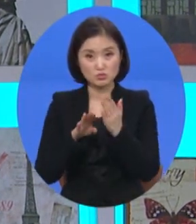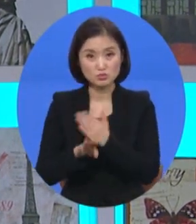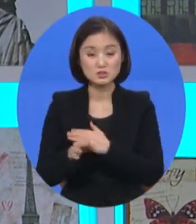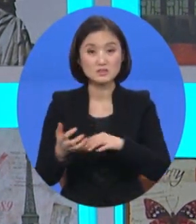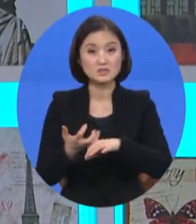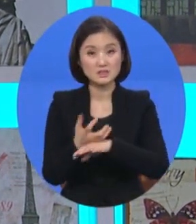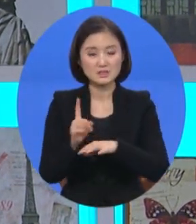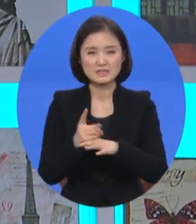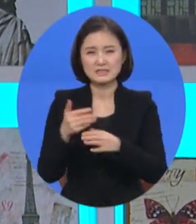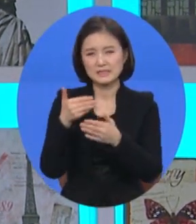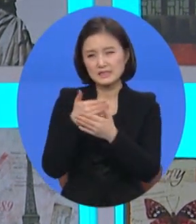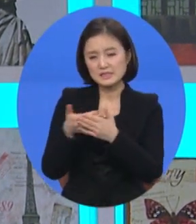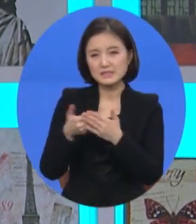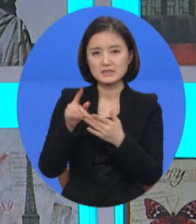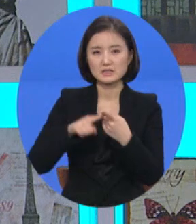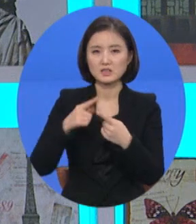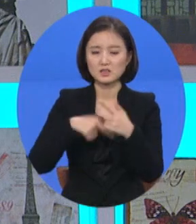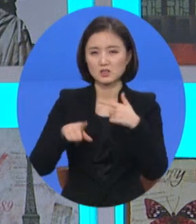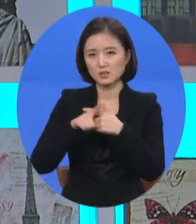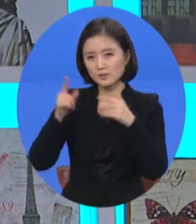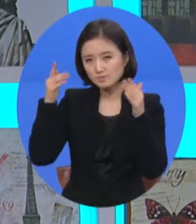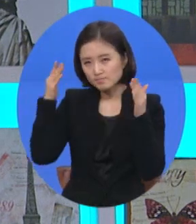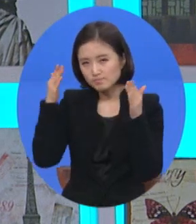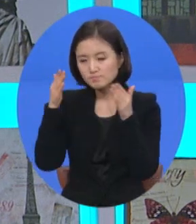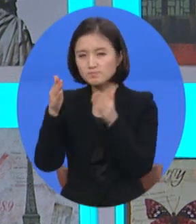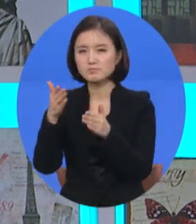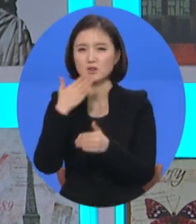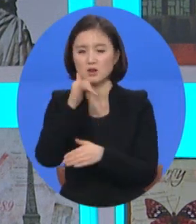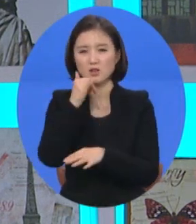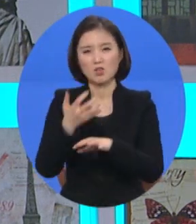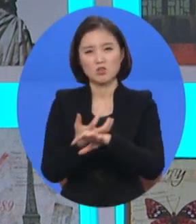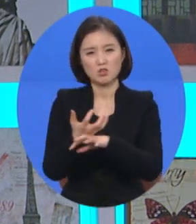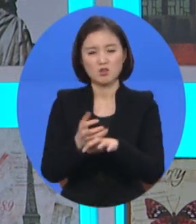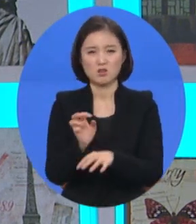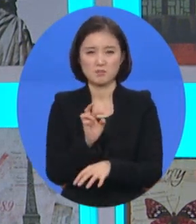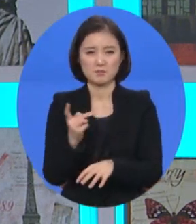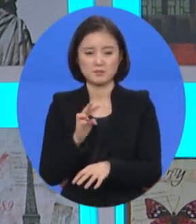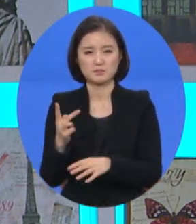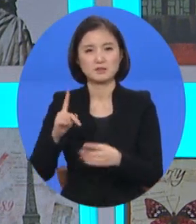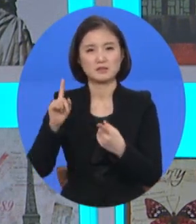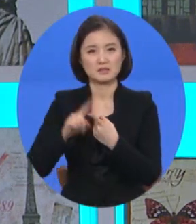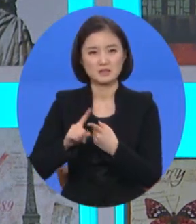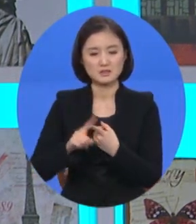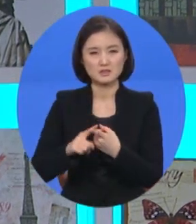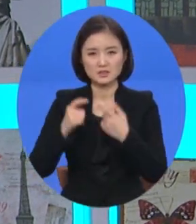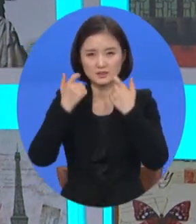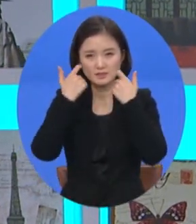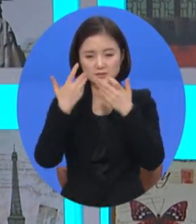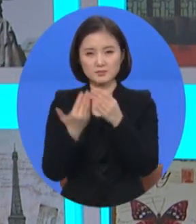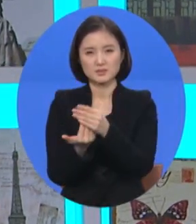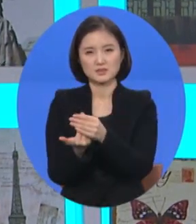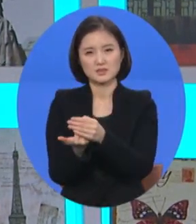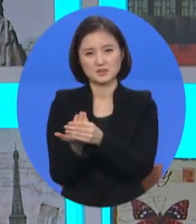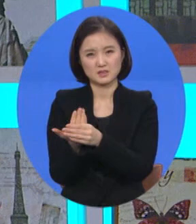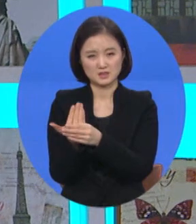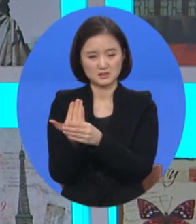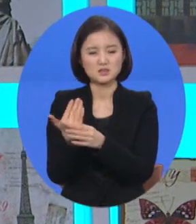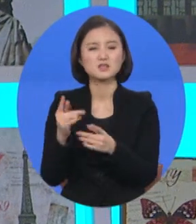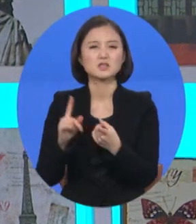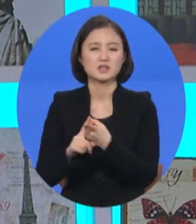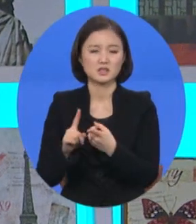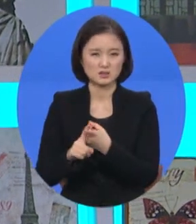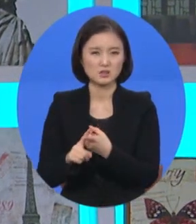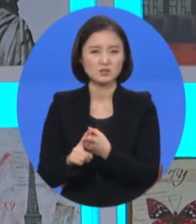문이 에 대해서 그렇게 신경을 쓰고 털갈이를 통해서 선명한 무늬가 드러나는 것을 강조 했죠 그러니까